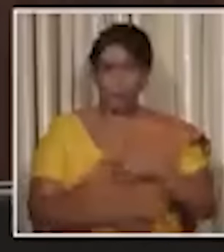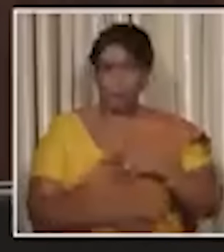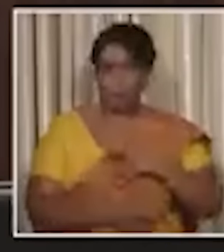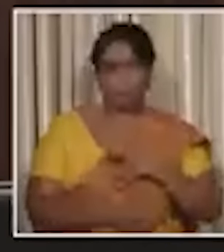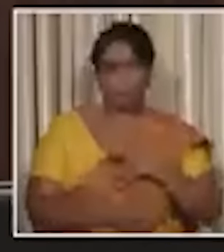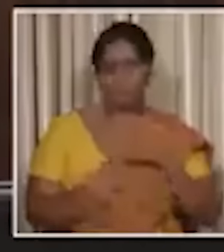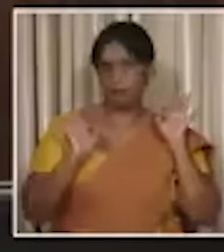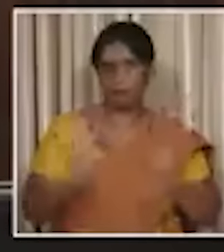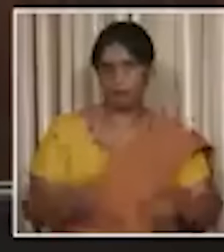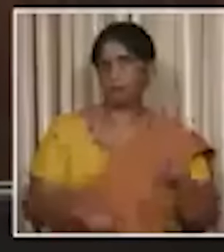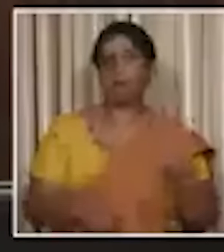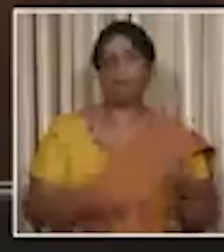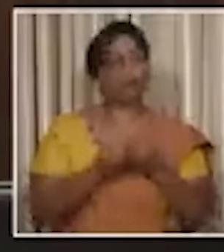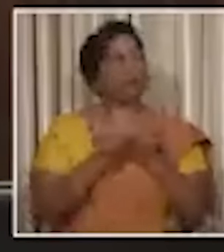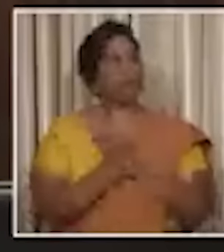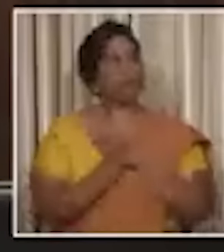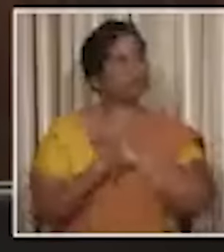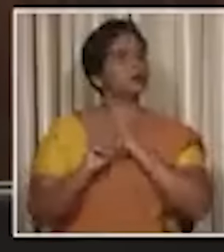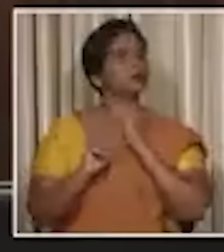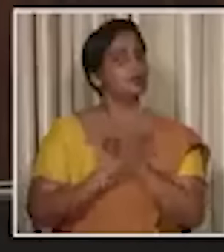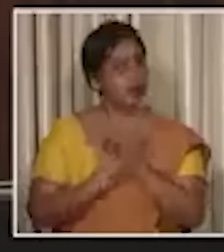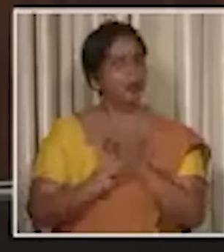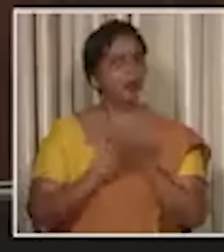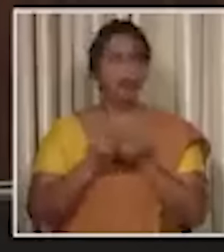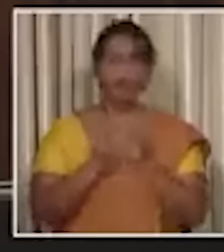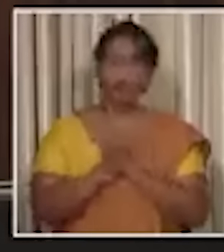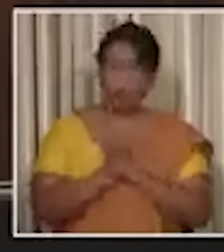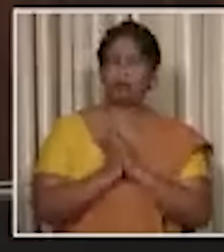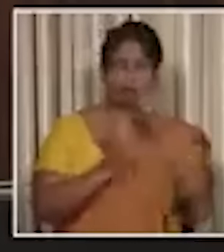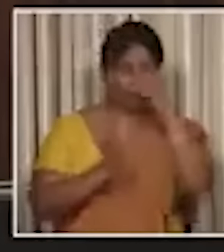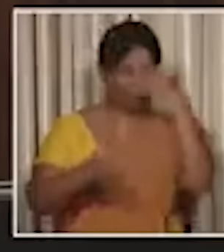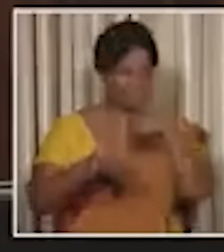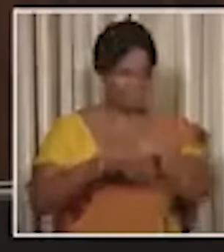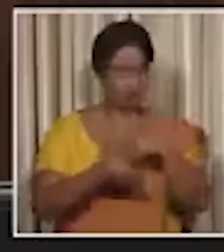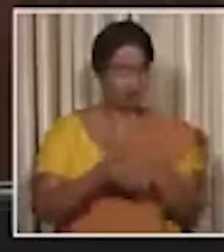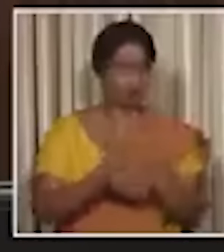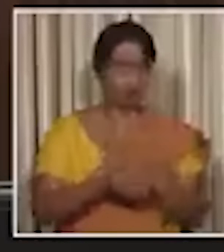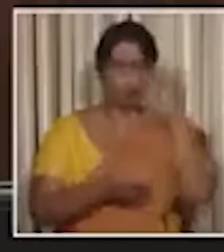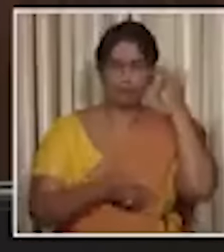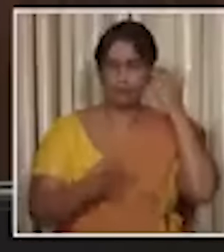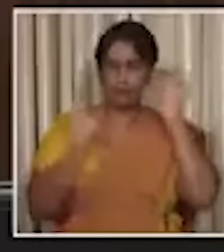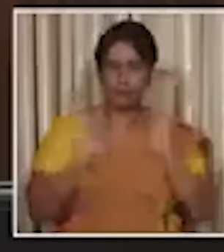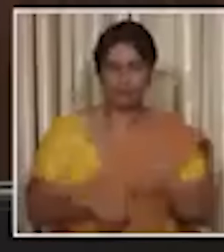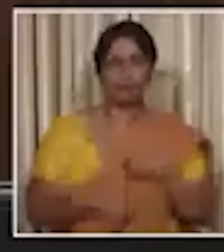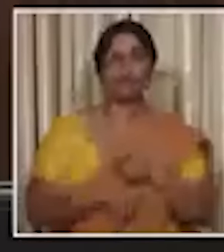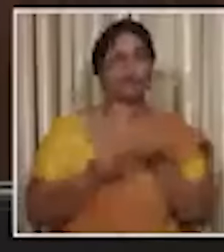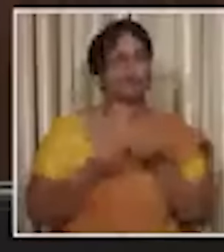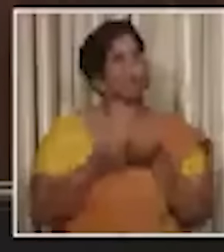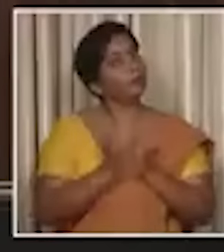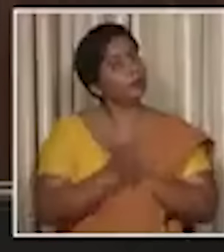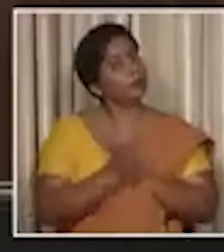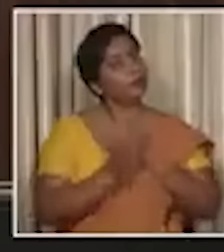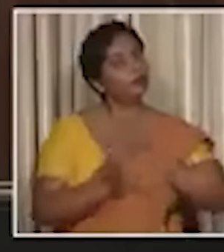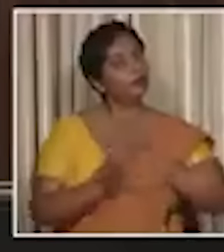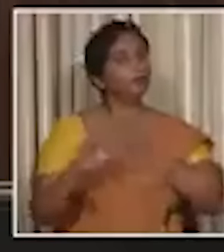යුතුනේ. තමන්ගේ සංස්කෘතිය තමන්ට අතිරේක පීඩාවක් දෙනවාය කියලා ඇති විය යුතුනේ. තමන්